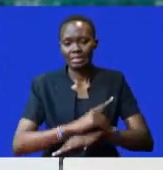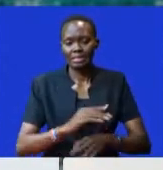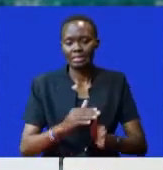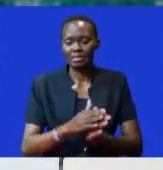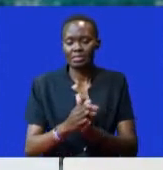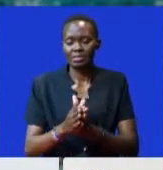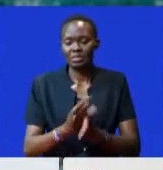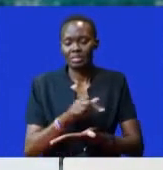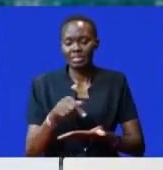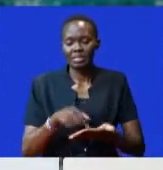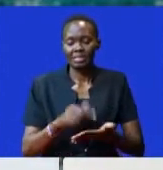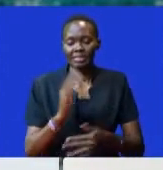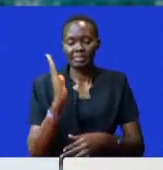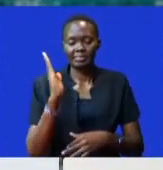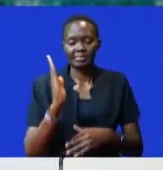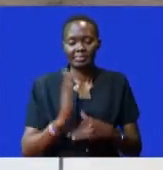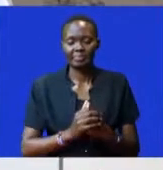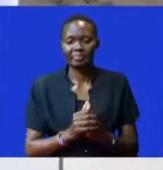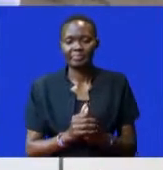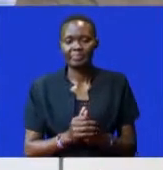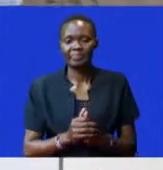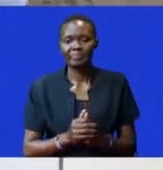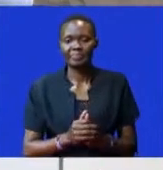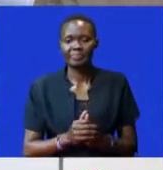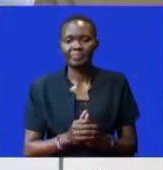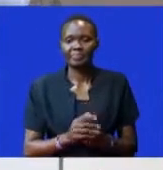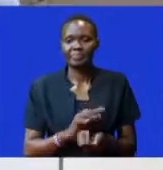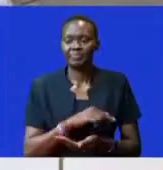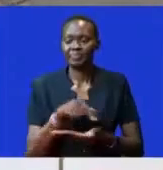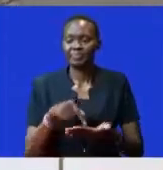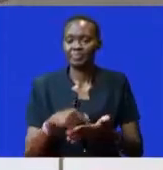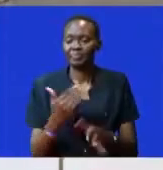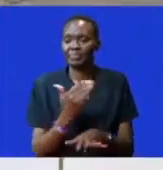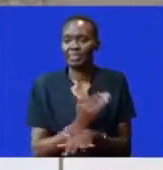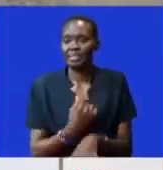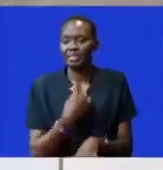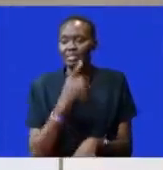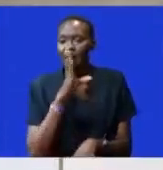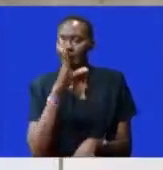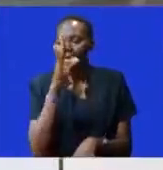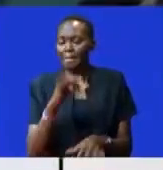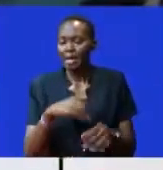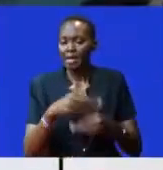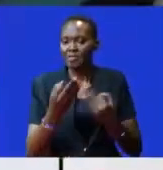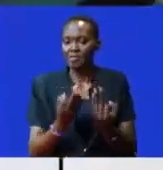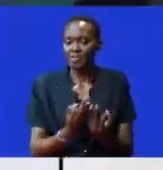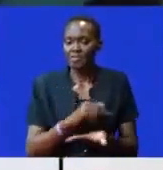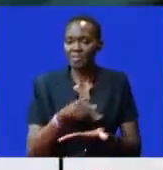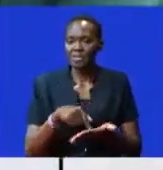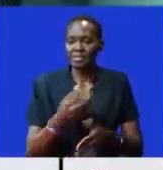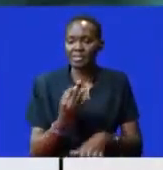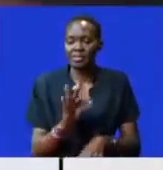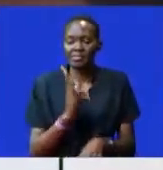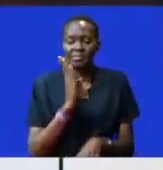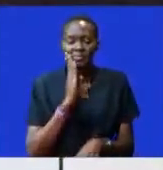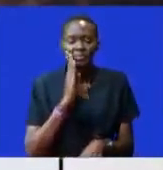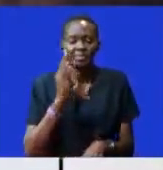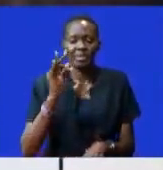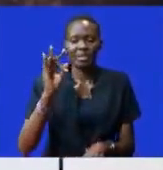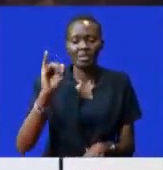ne ogo mbaka kod familia no. Ma en kwayo ma bende ogol kod familia nieri mar Mama Frida